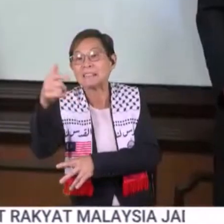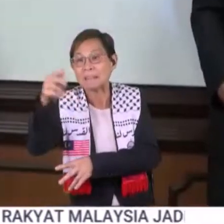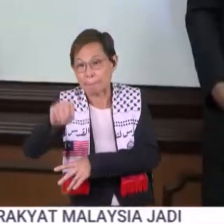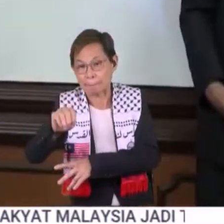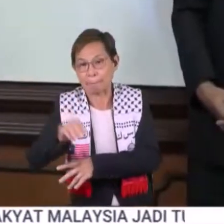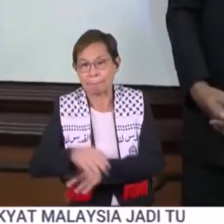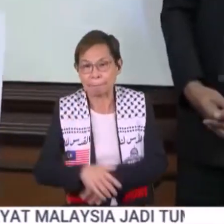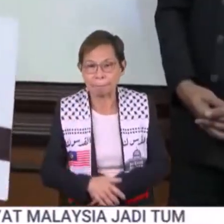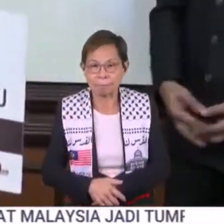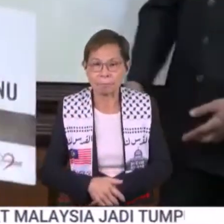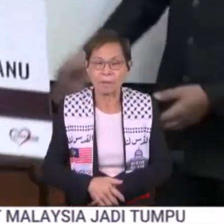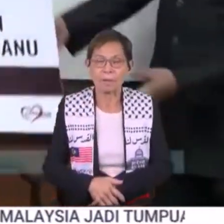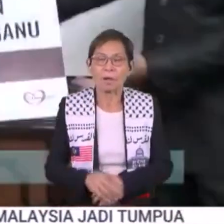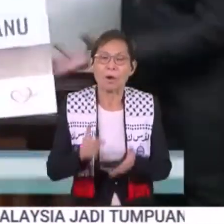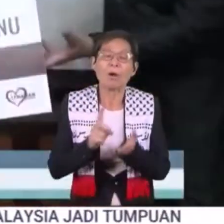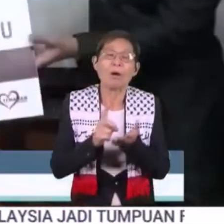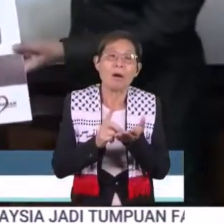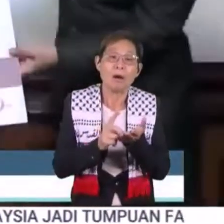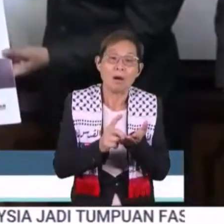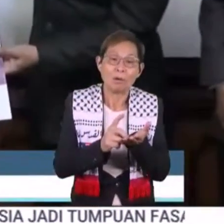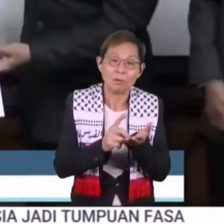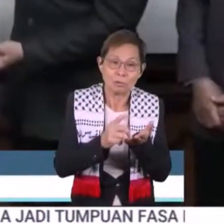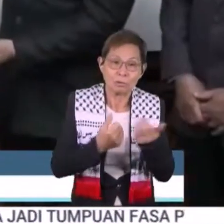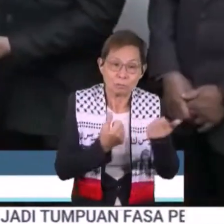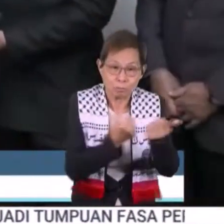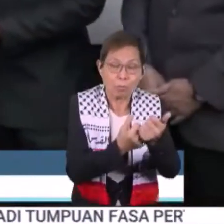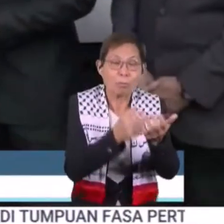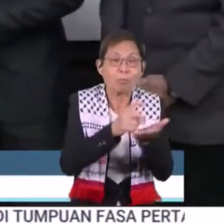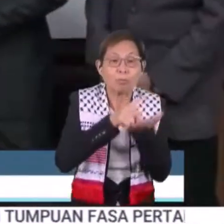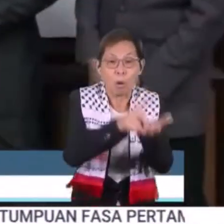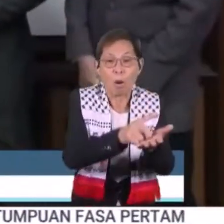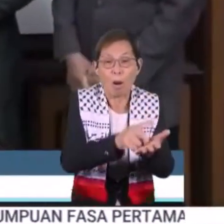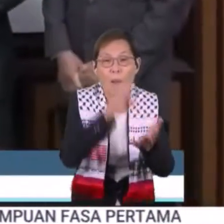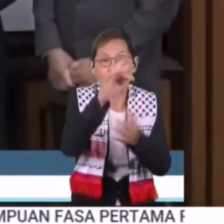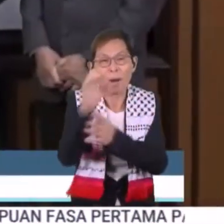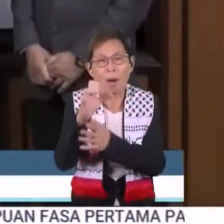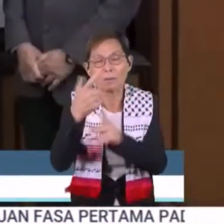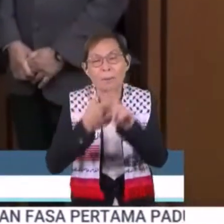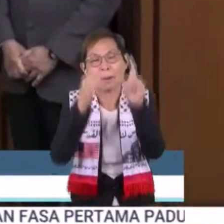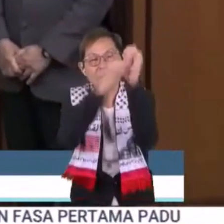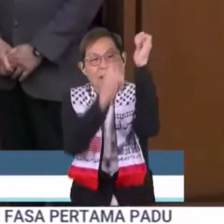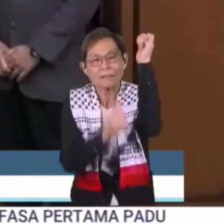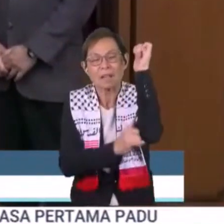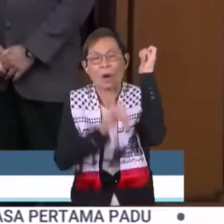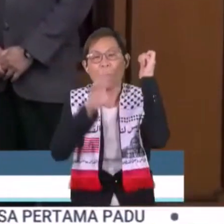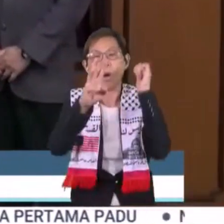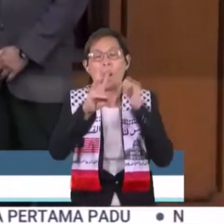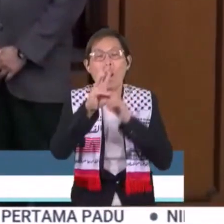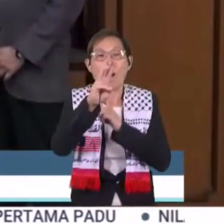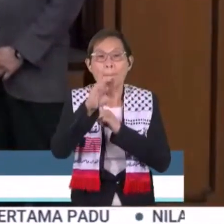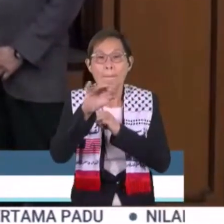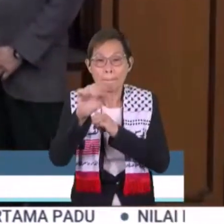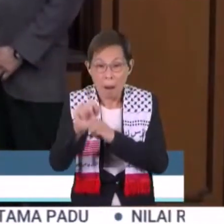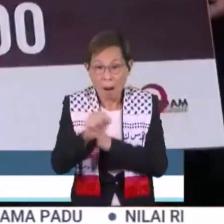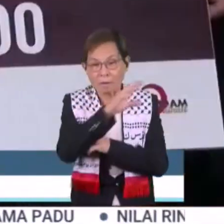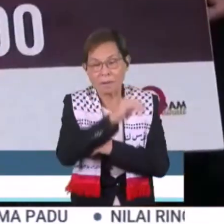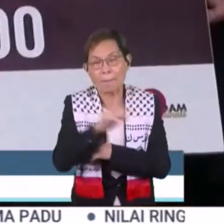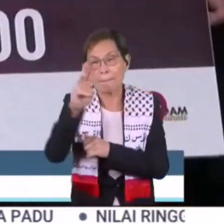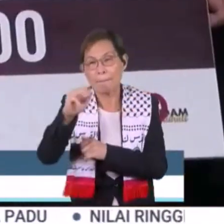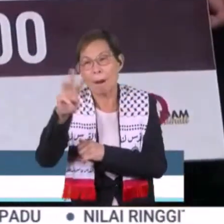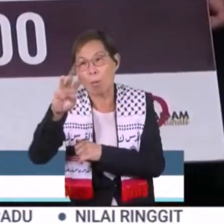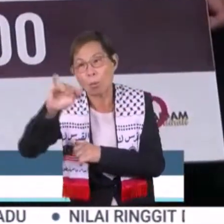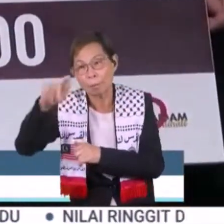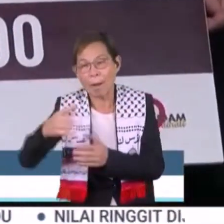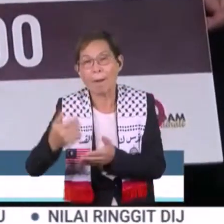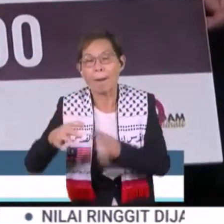maidam Baki sumbangan I itu berjumlah r45 Rib merupakan sumbangan daripada Yayasan wakaf Malaysia Mais maain dan mawib